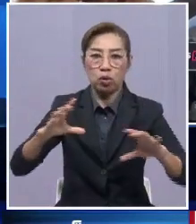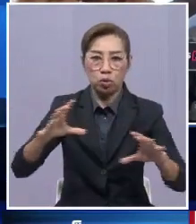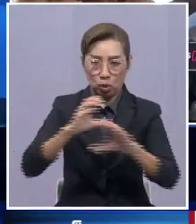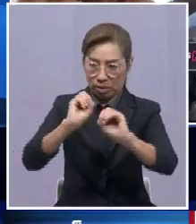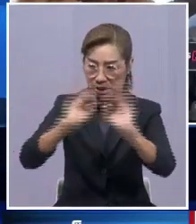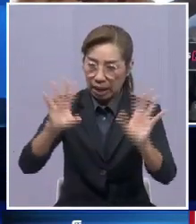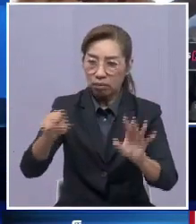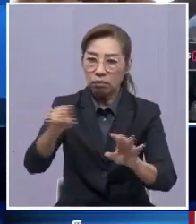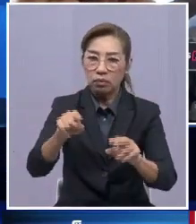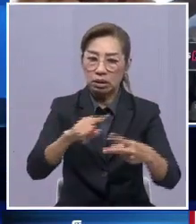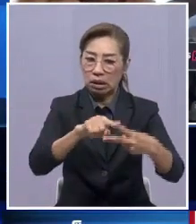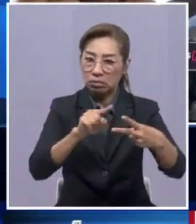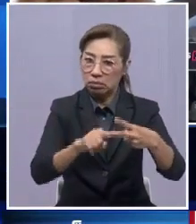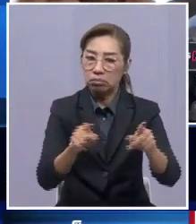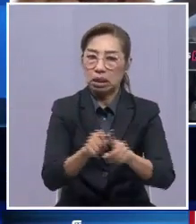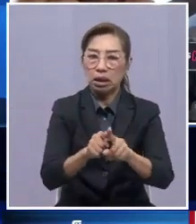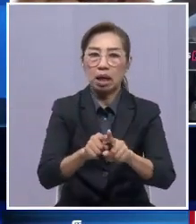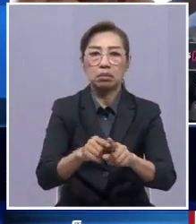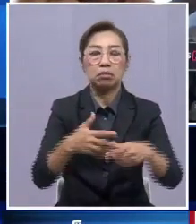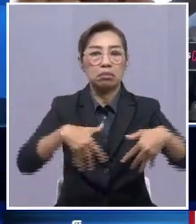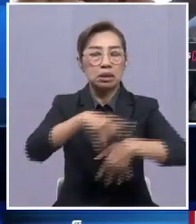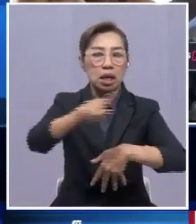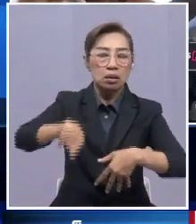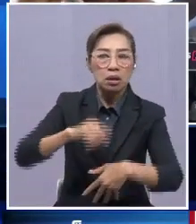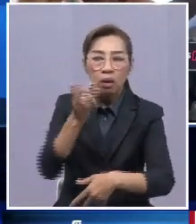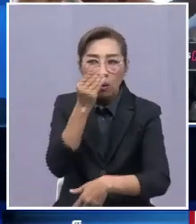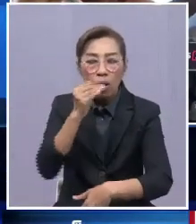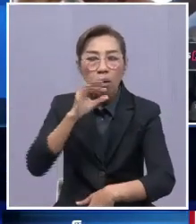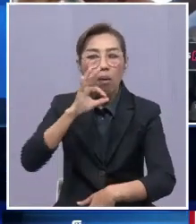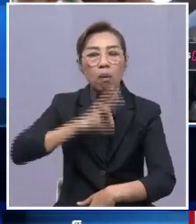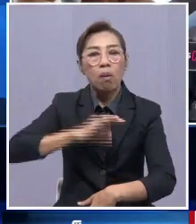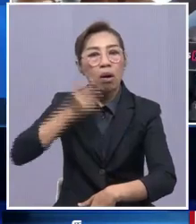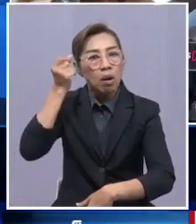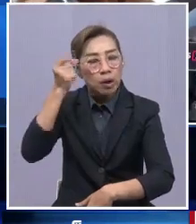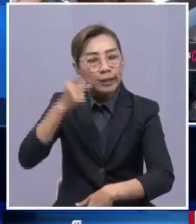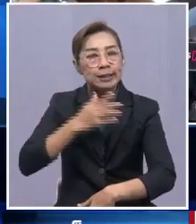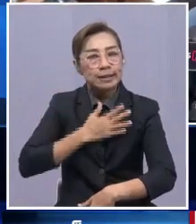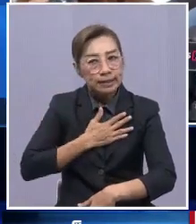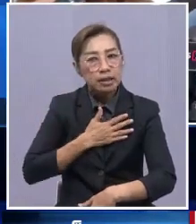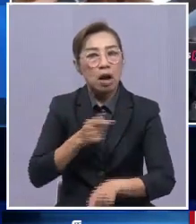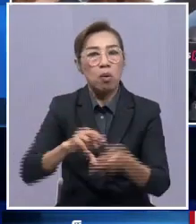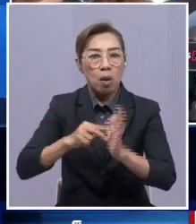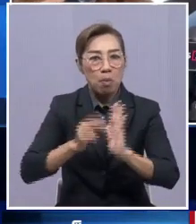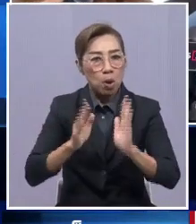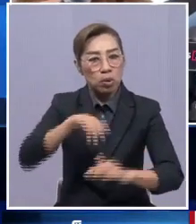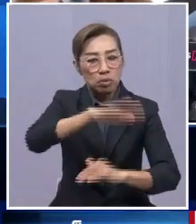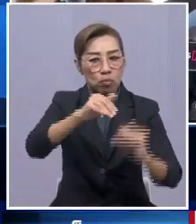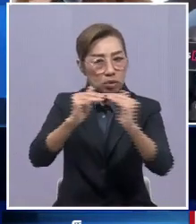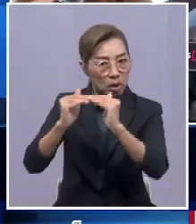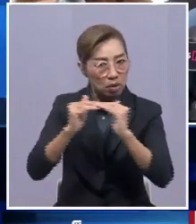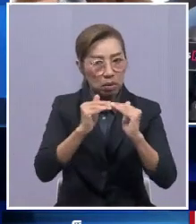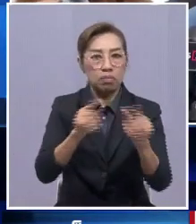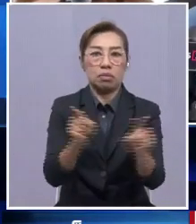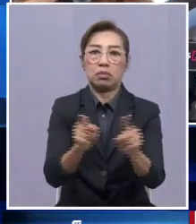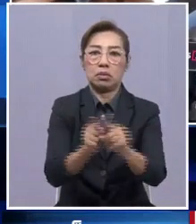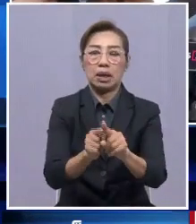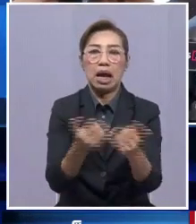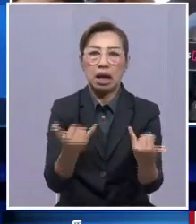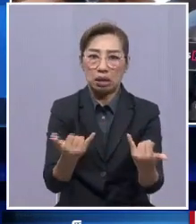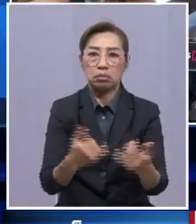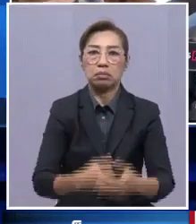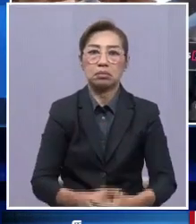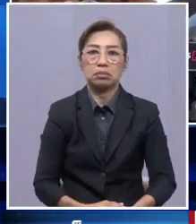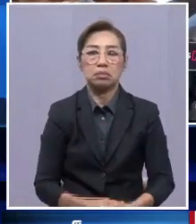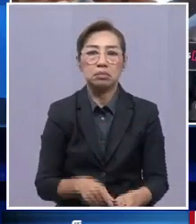ให้ชัดทั้ง 2กรณีเพื่อให้ความสบายใจกับสังคมว่าเรื่องนี้ทุกคนจะได้รับสิทธิ์ในกระบวนการยุติธรรมแบบ